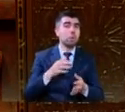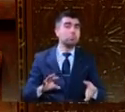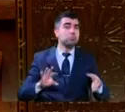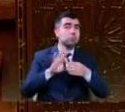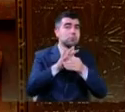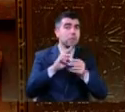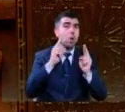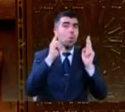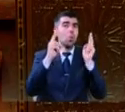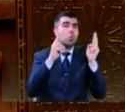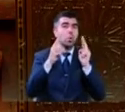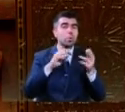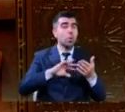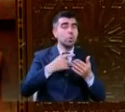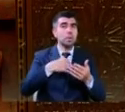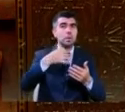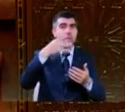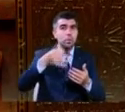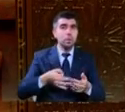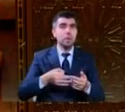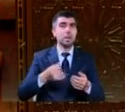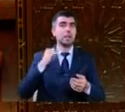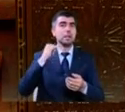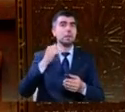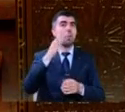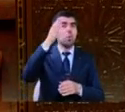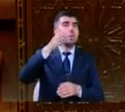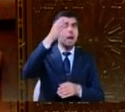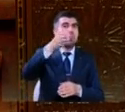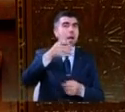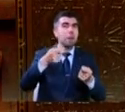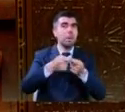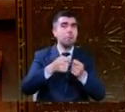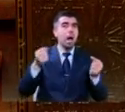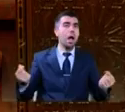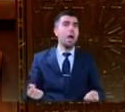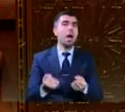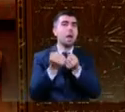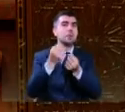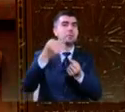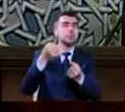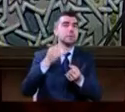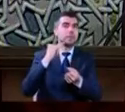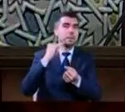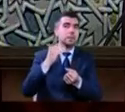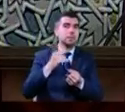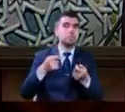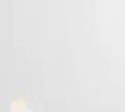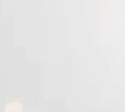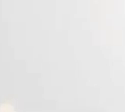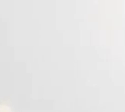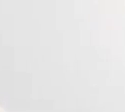السيارة وغيرها أن محور ديال التفكير في المستقبل على أساس أنه هذه الجهة تولي من الجهات المحورية على الصعيد.